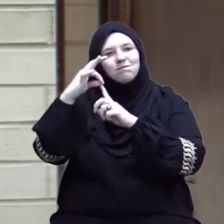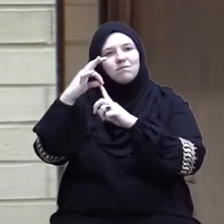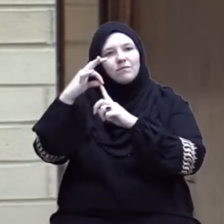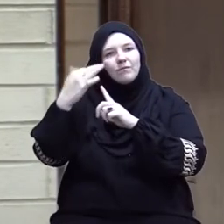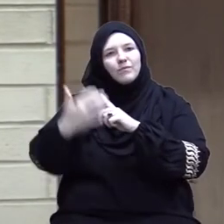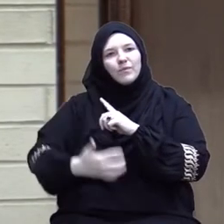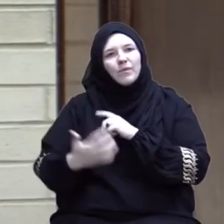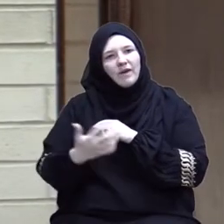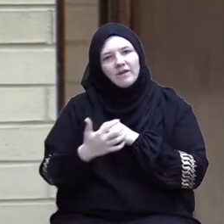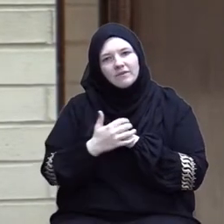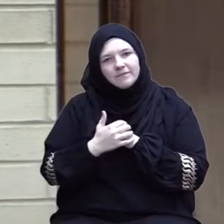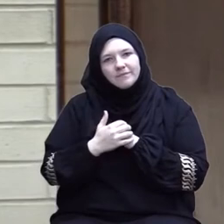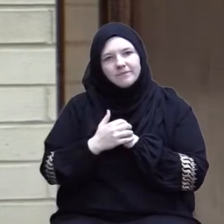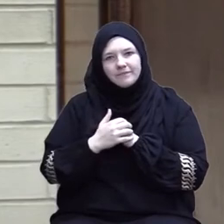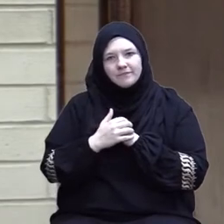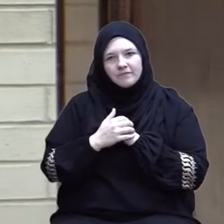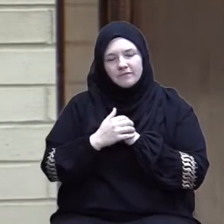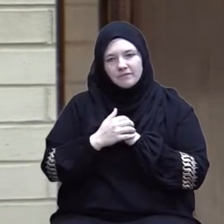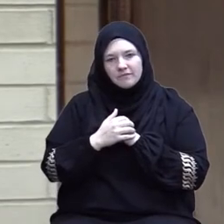حُمُرِ